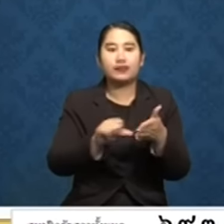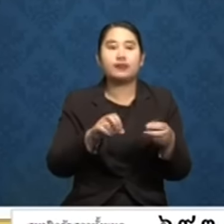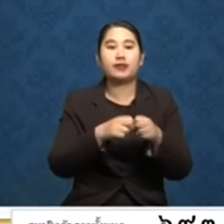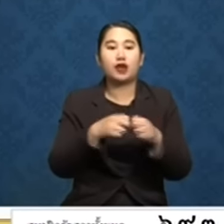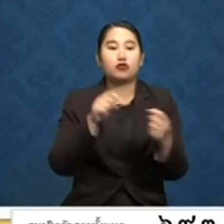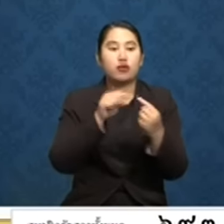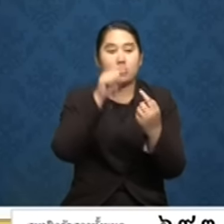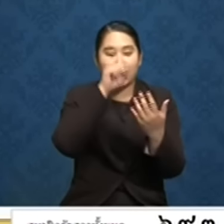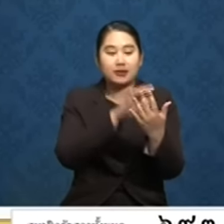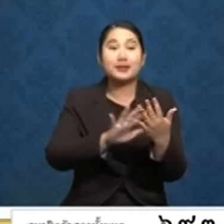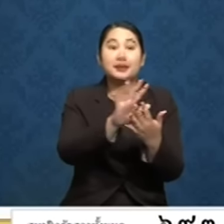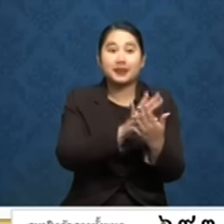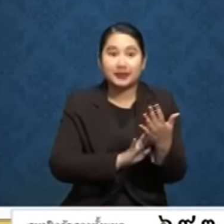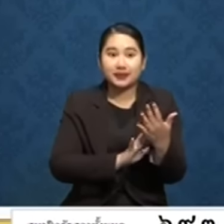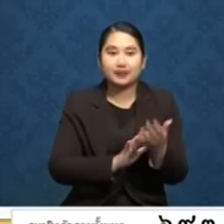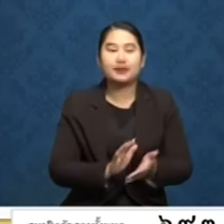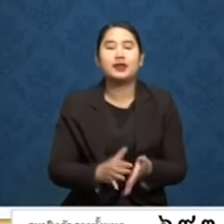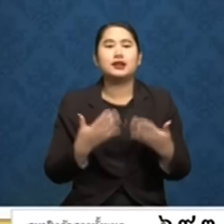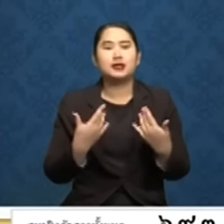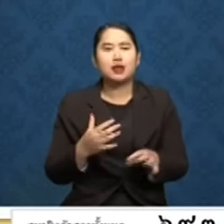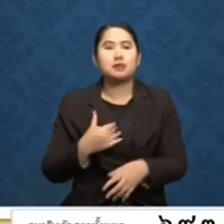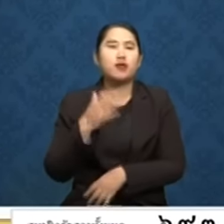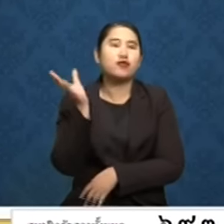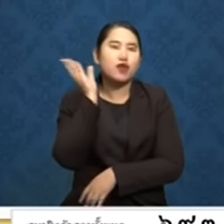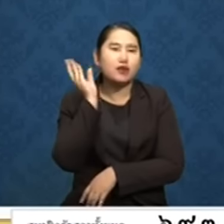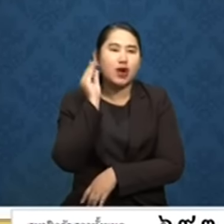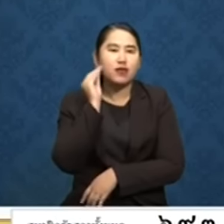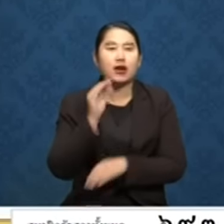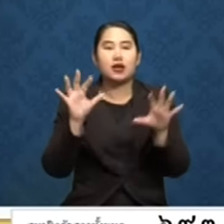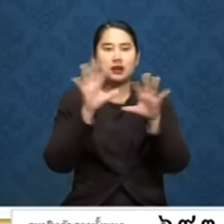ทศทีนี้ผมฟังดูเสมือนการอ